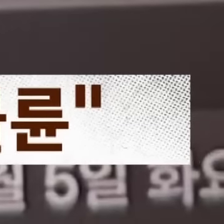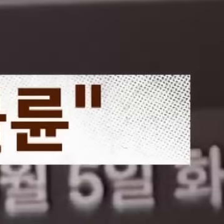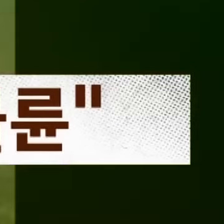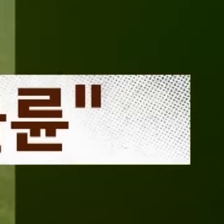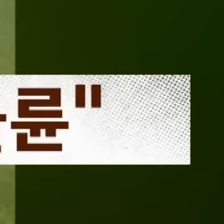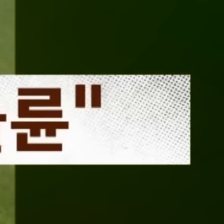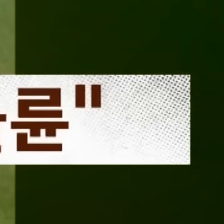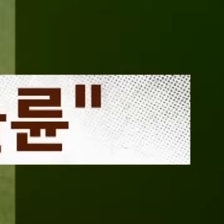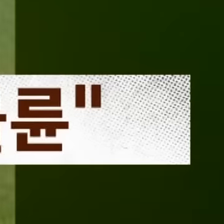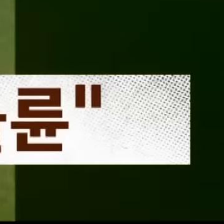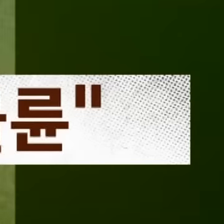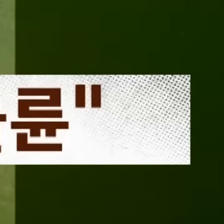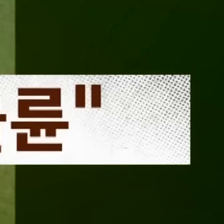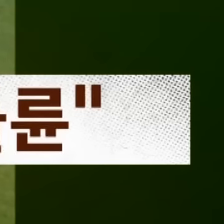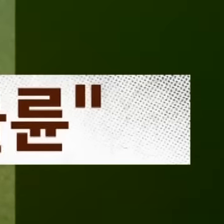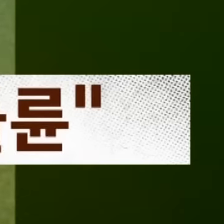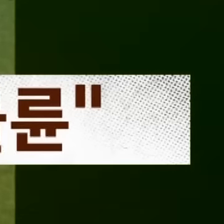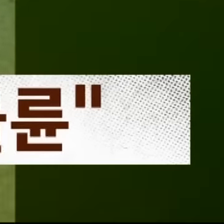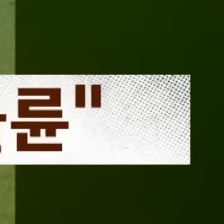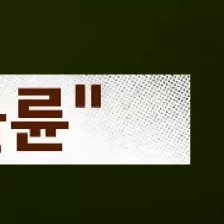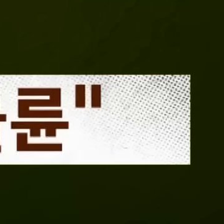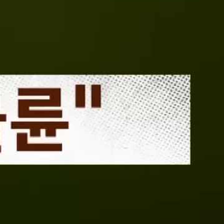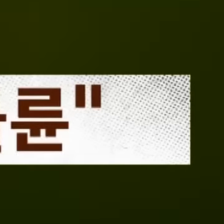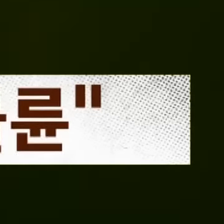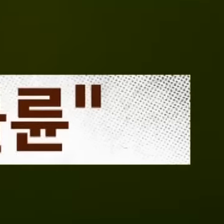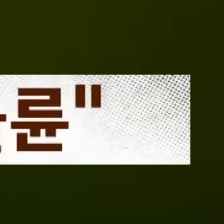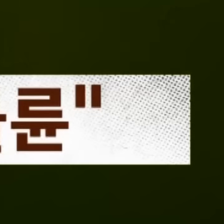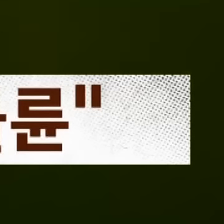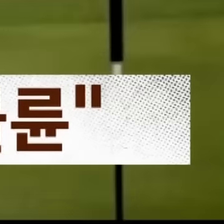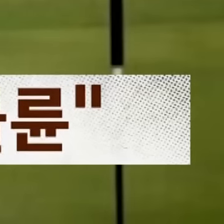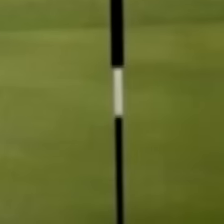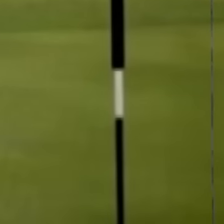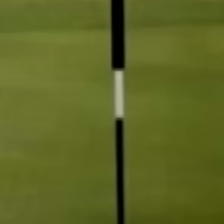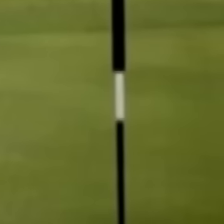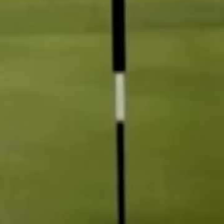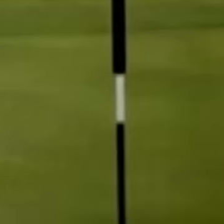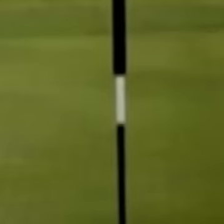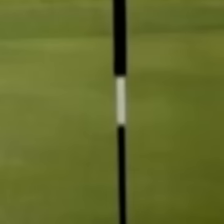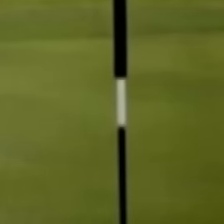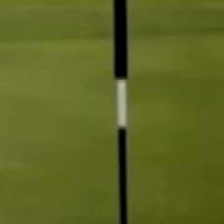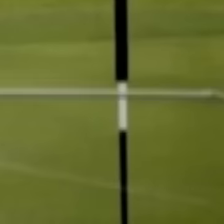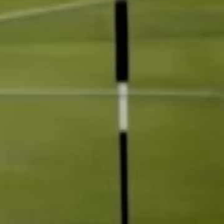사람은 만남을 이어갔고 골프선수는 남편에게 이혼을 종용했다는 주장입니다.